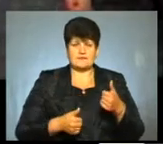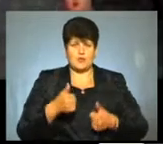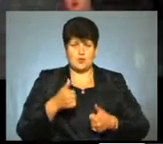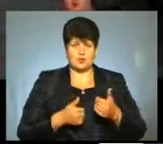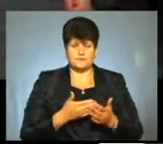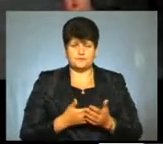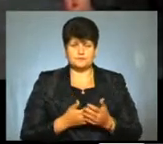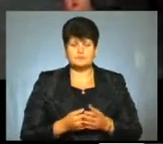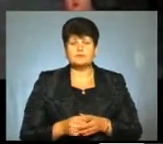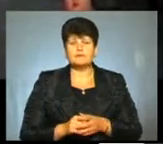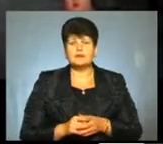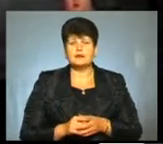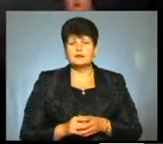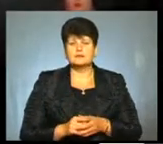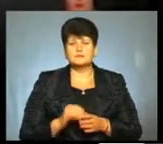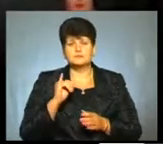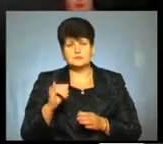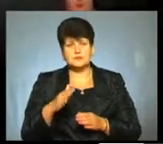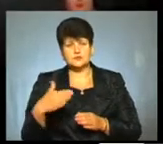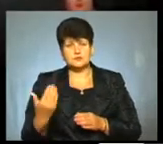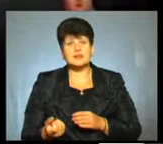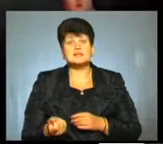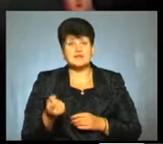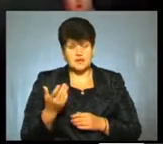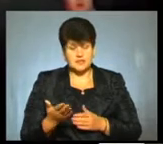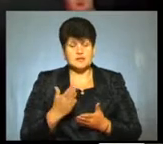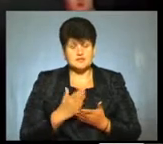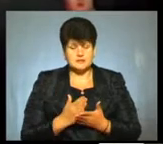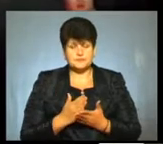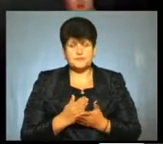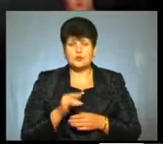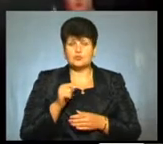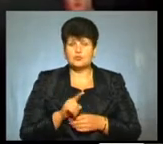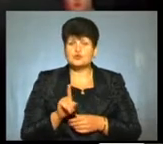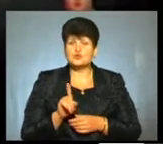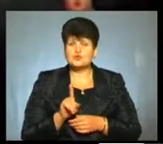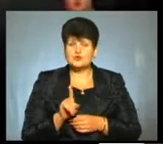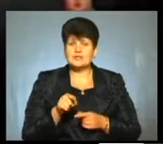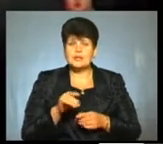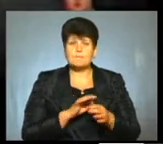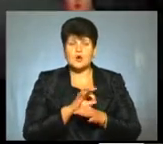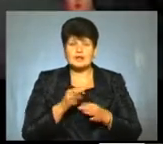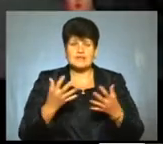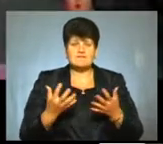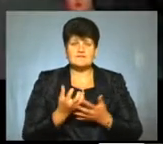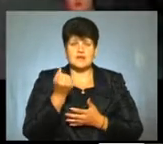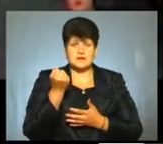каже Глазов. Негативна сторона з'явилася, тому що ті проекти, які виграли